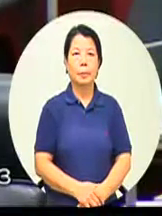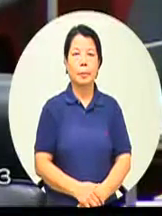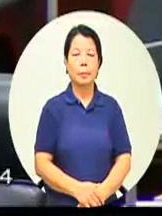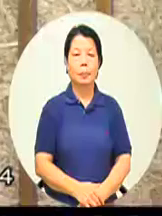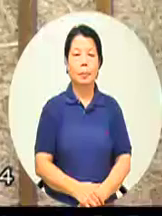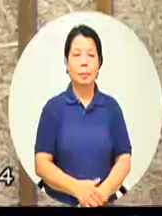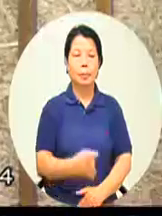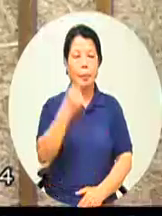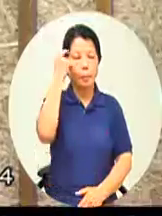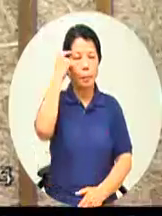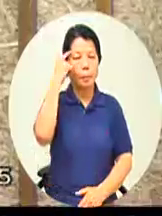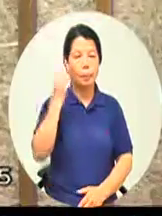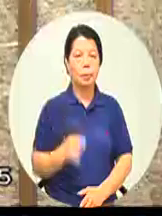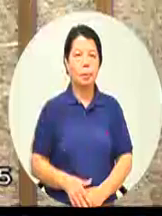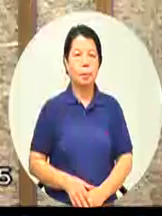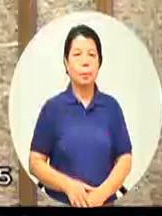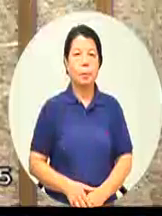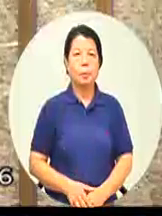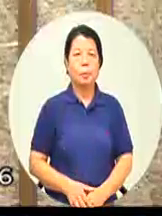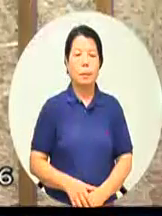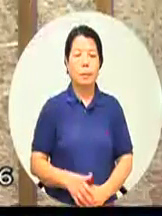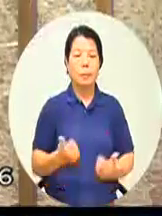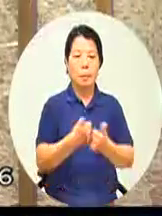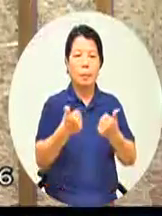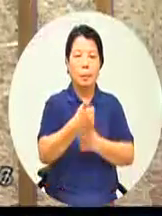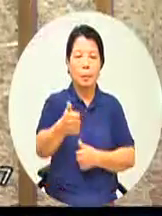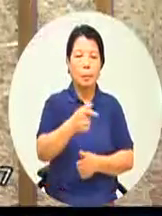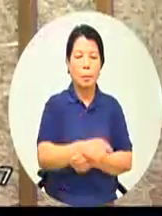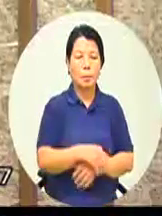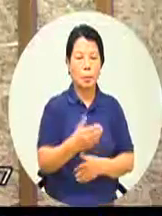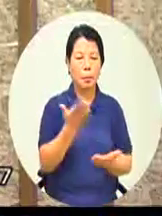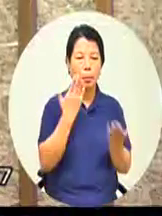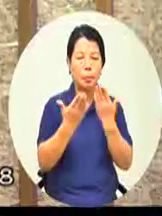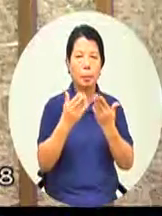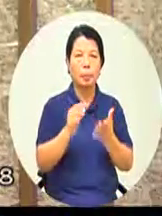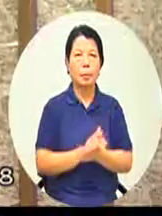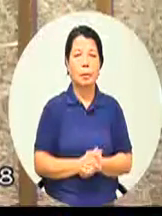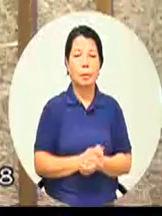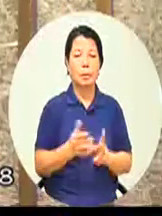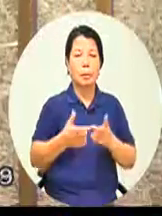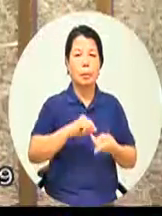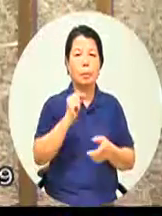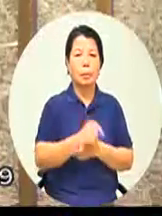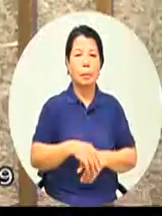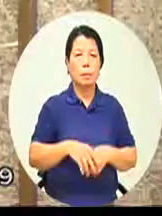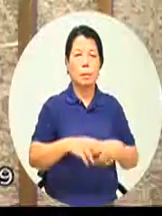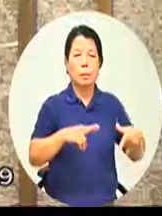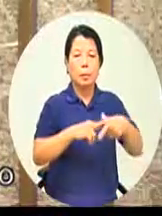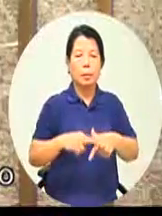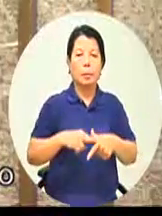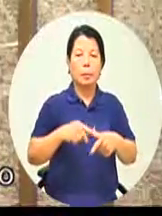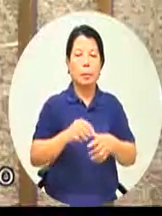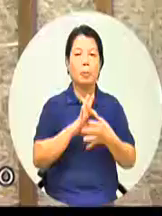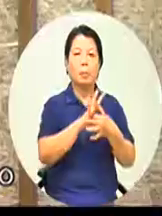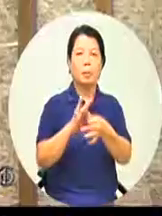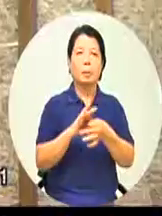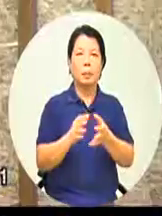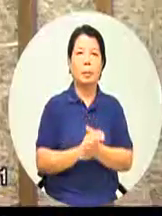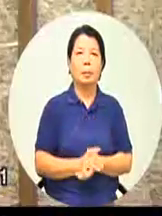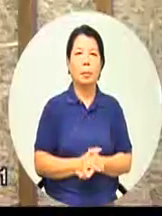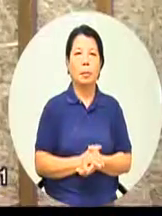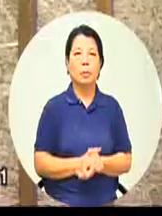我想那个部分哈，他应该议员，我相信议员也是非常了解，这个跟行销的相关性可能不